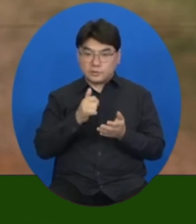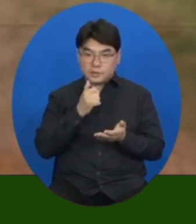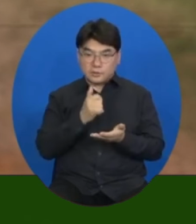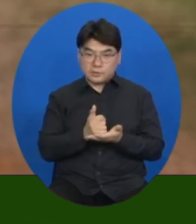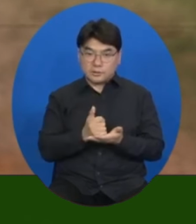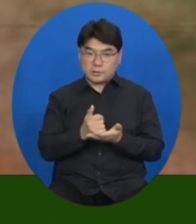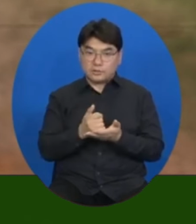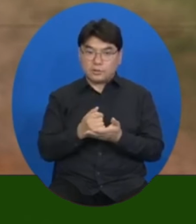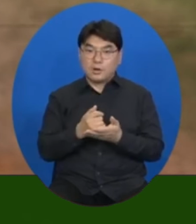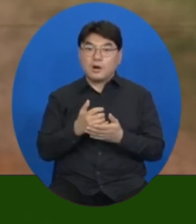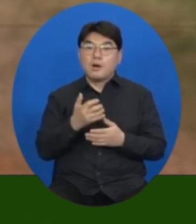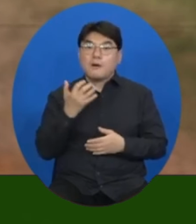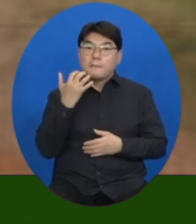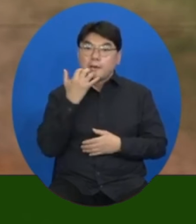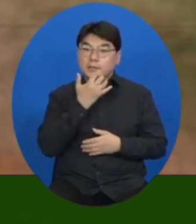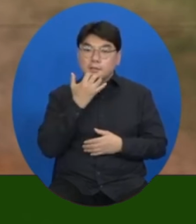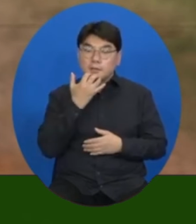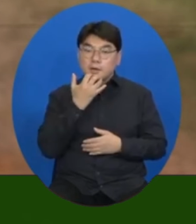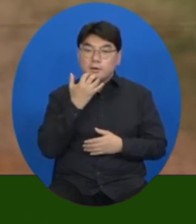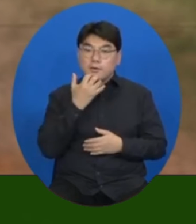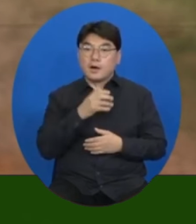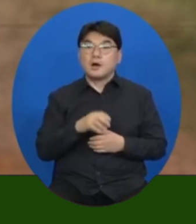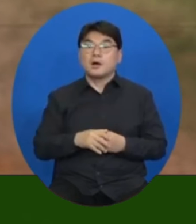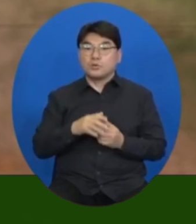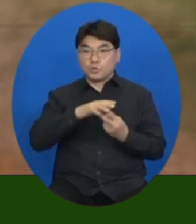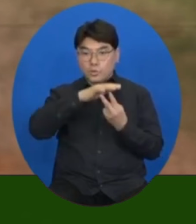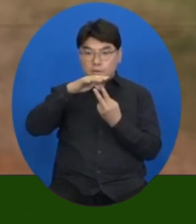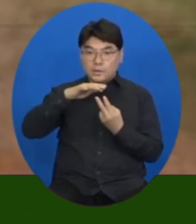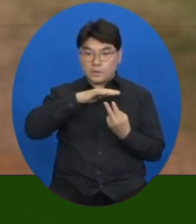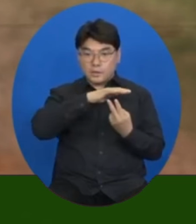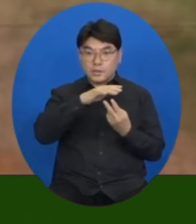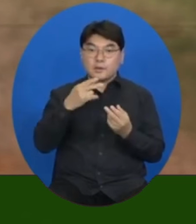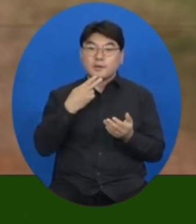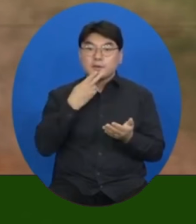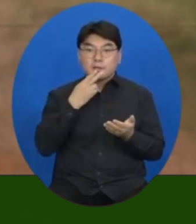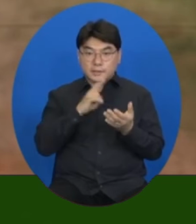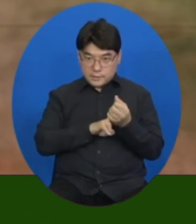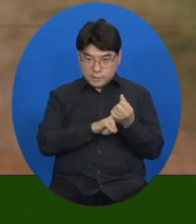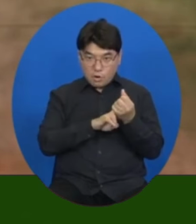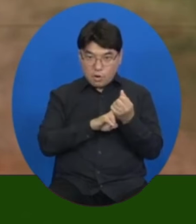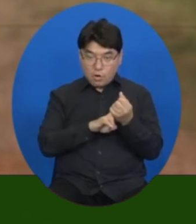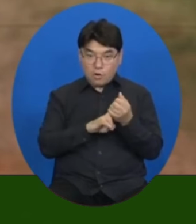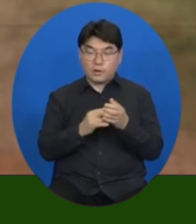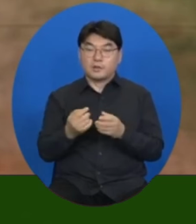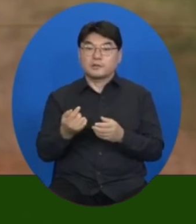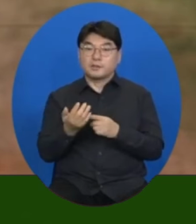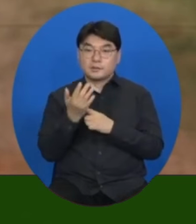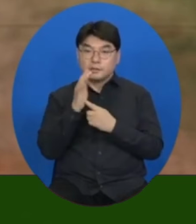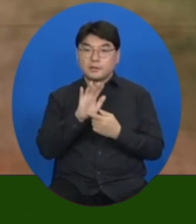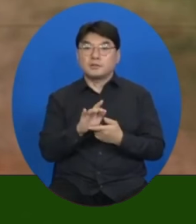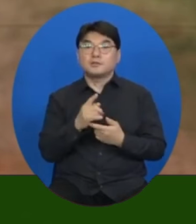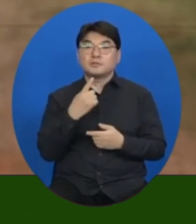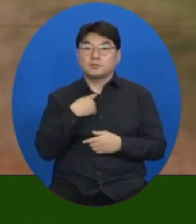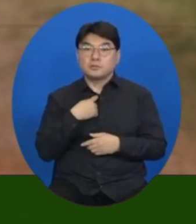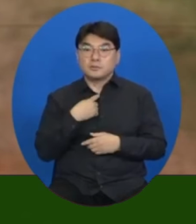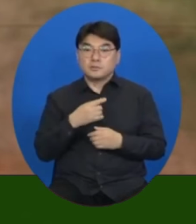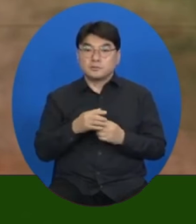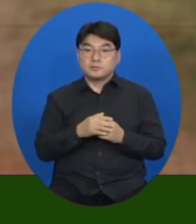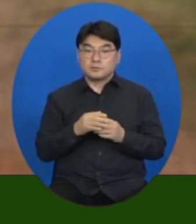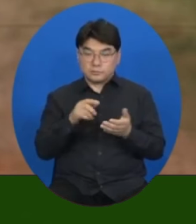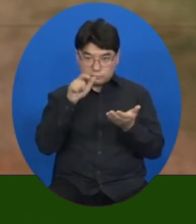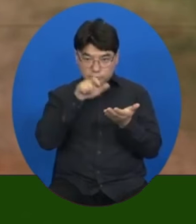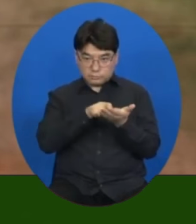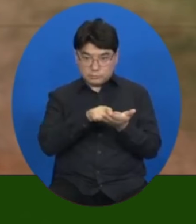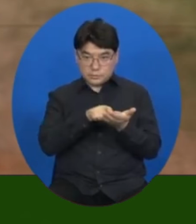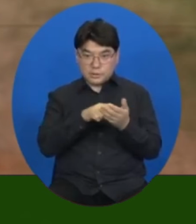통하여서 베드로와 요한에게 표적을 드러내셨습니다 한 번도 40년간 한 번도 걷지 못한 사람을